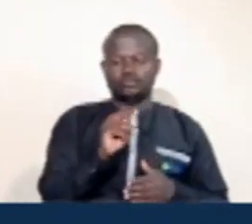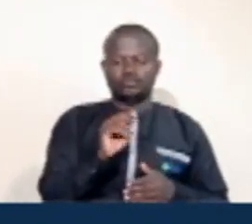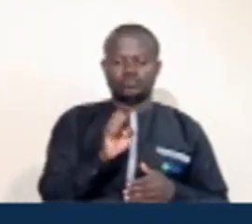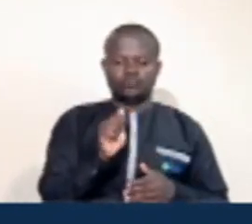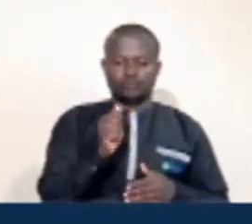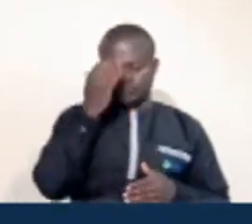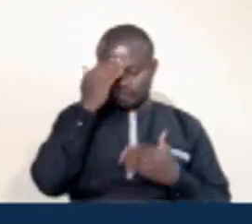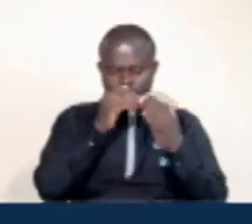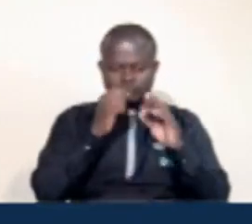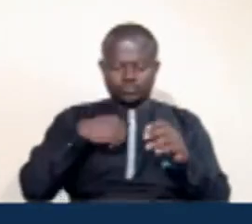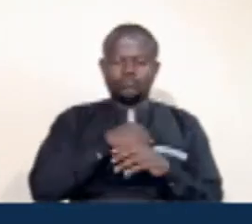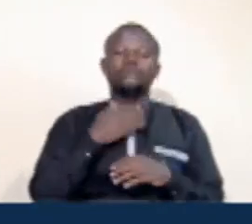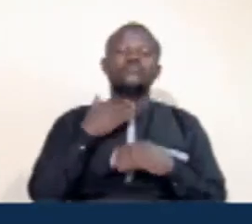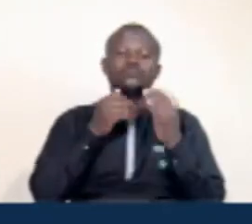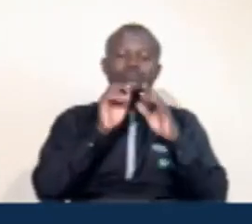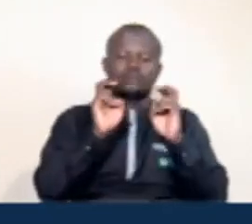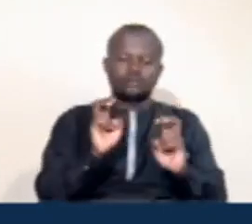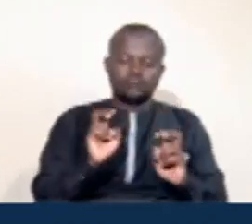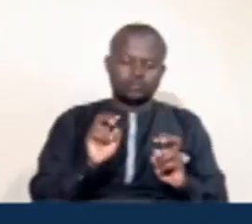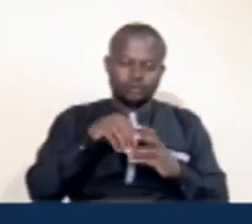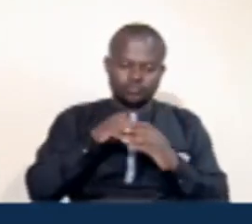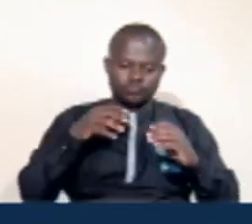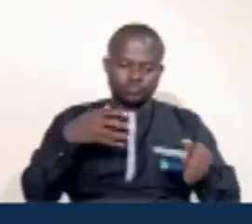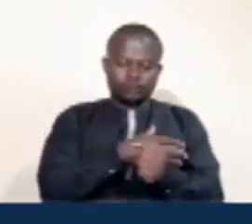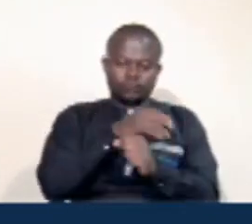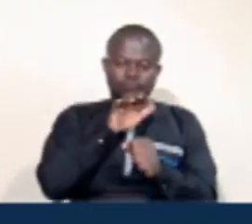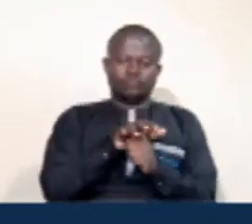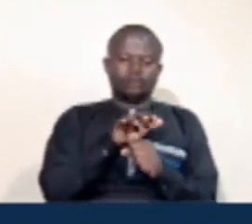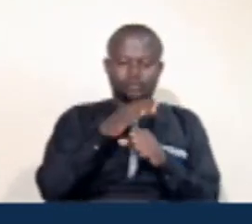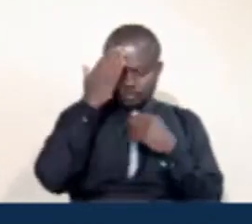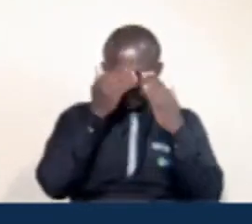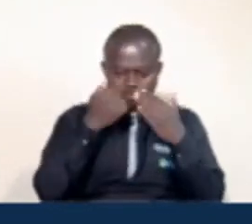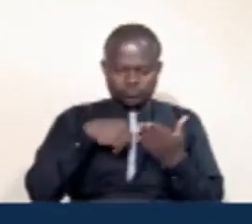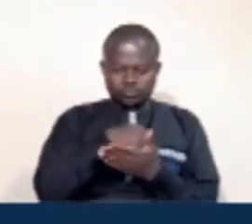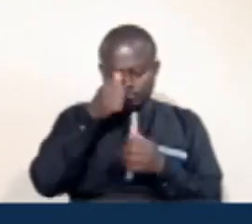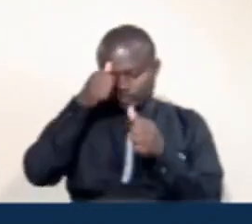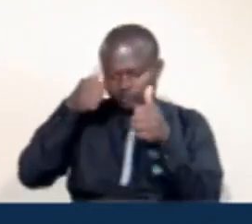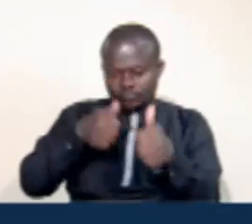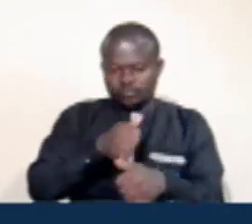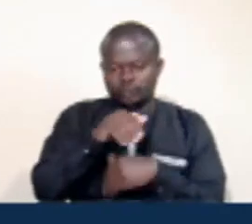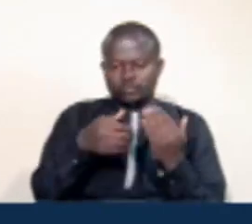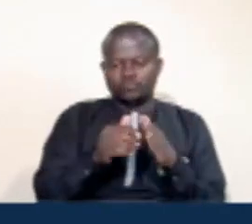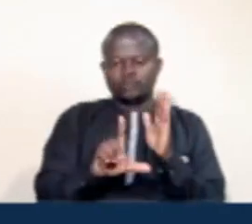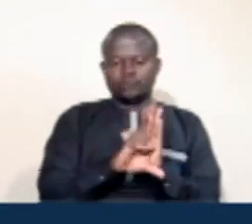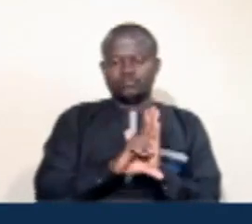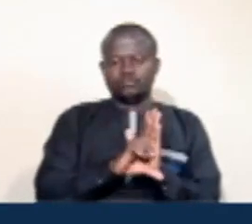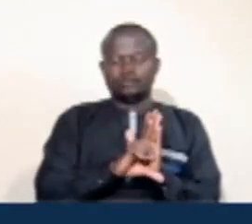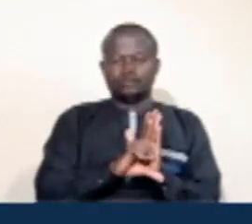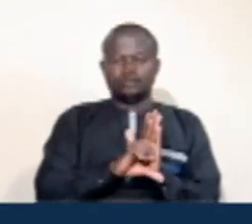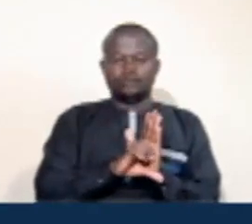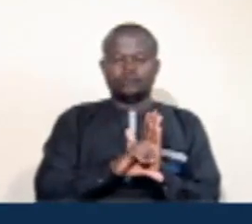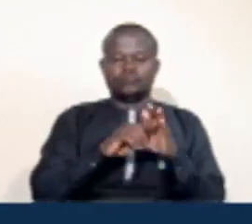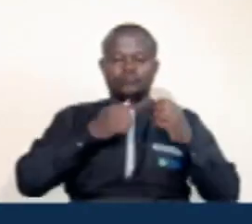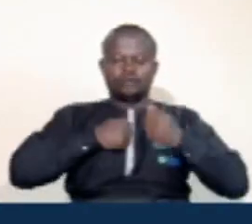cyane cyane ko turifuza ko dushyira ngufu cyane cyane kugira ngo tugende kuri itegeko